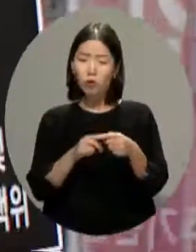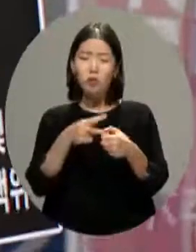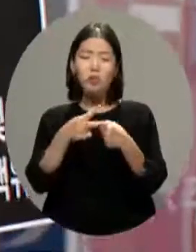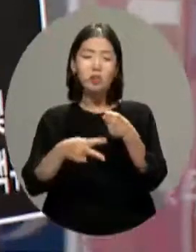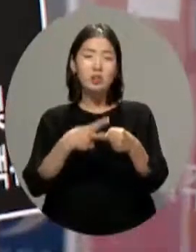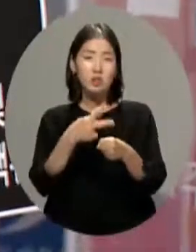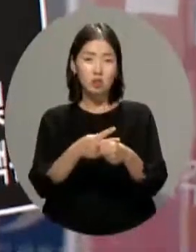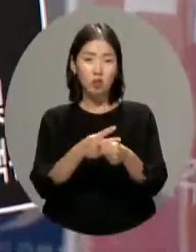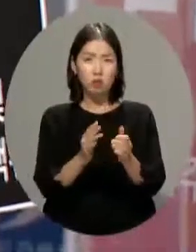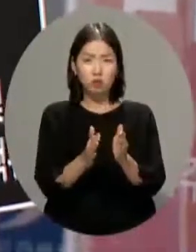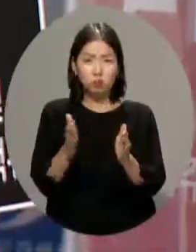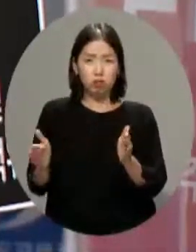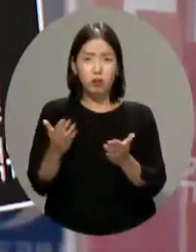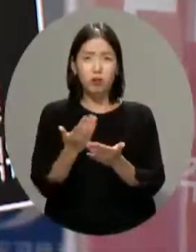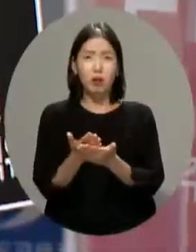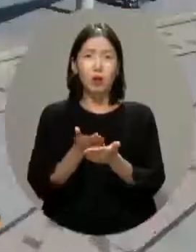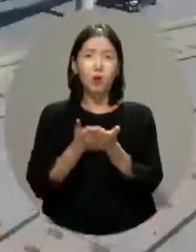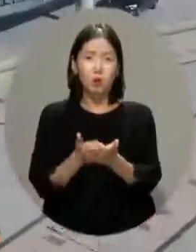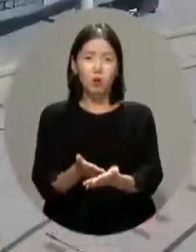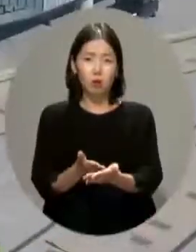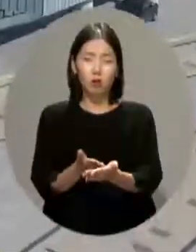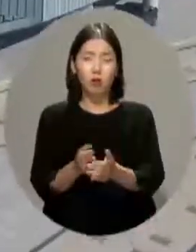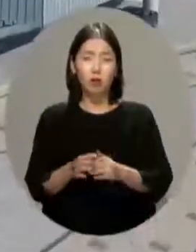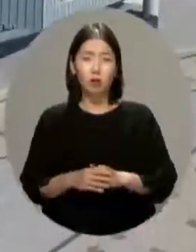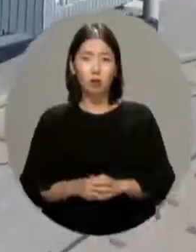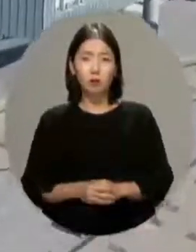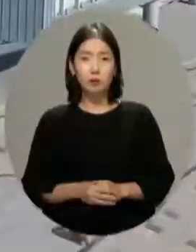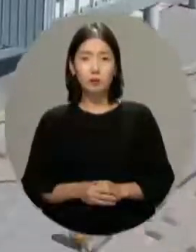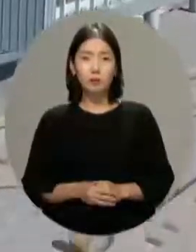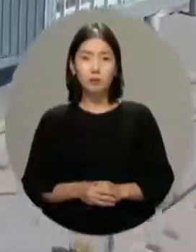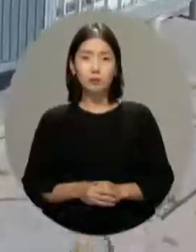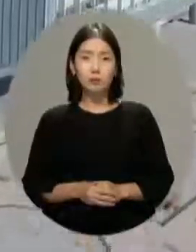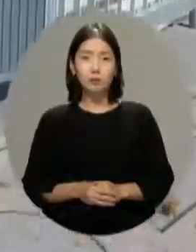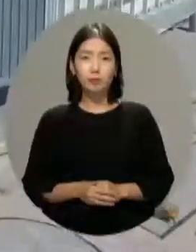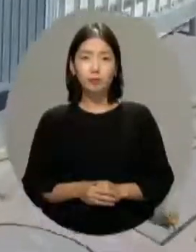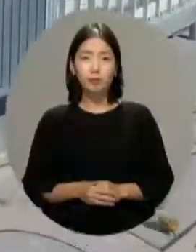연기해달라고 건의하며 시간 벌기에 나선 상태입니다. MBC 뉴스 한범수입니다.